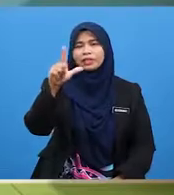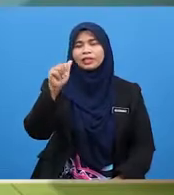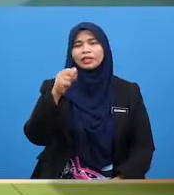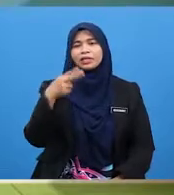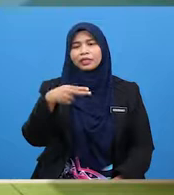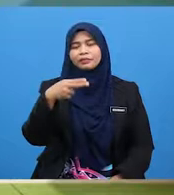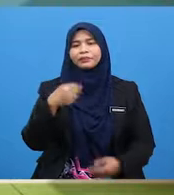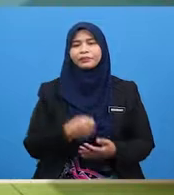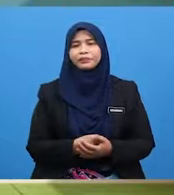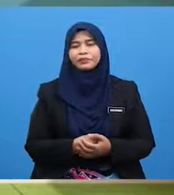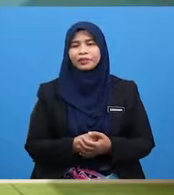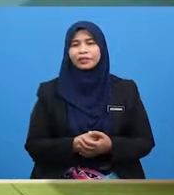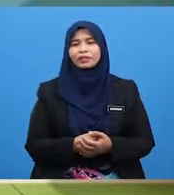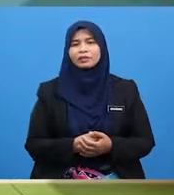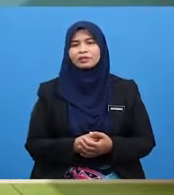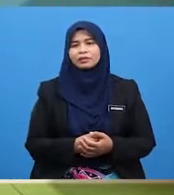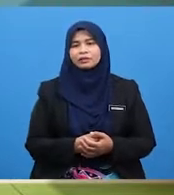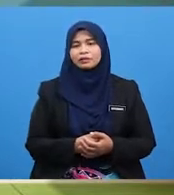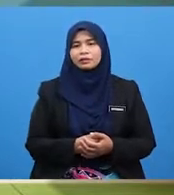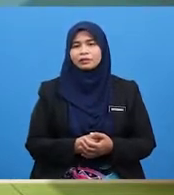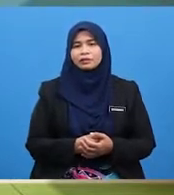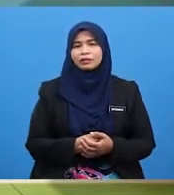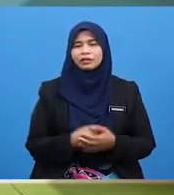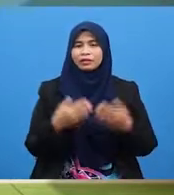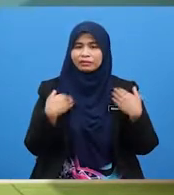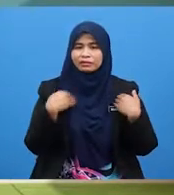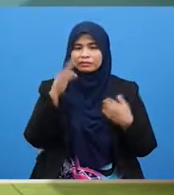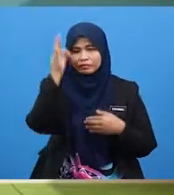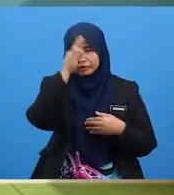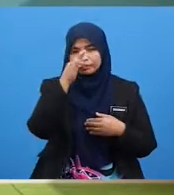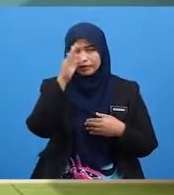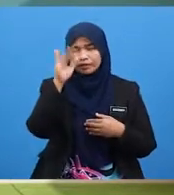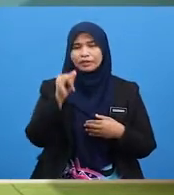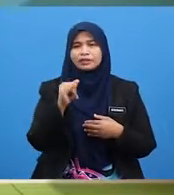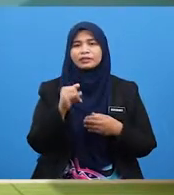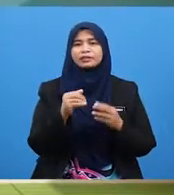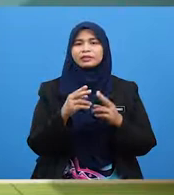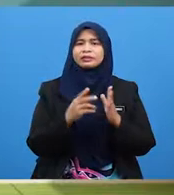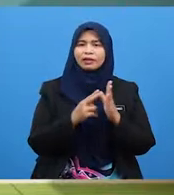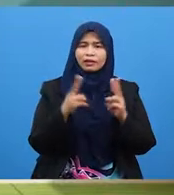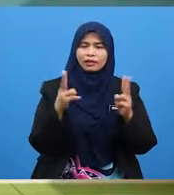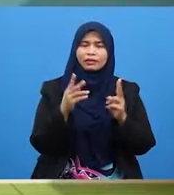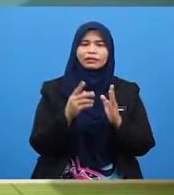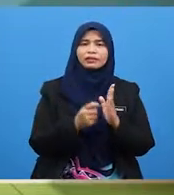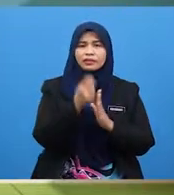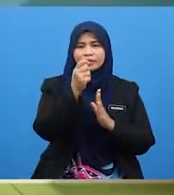Murid-murid, Imam Asy-Syafi'i rahimahullah mempunyai sifat kepribadian yang tinggi